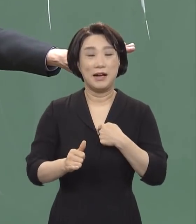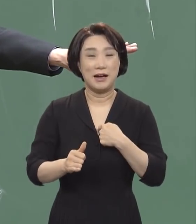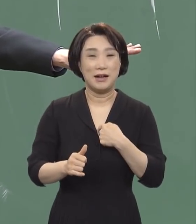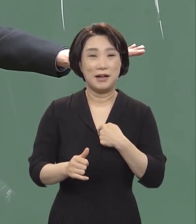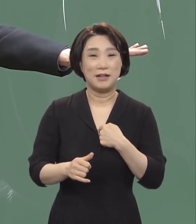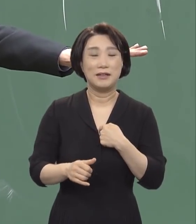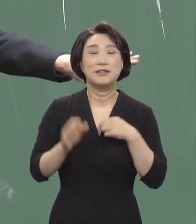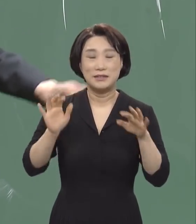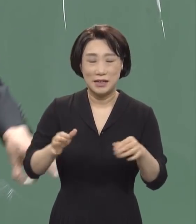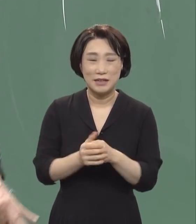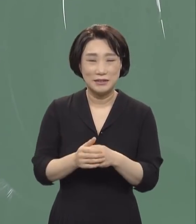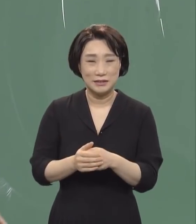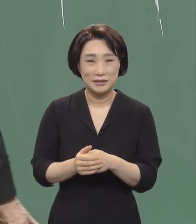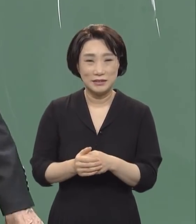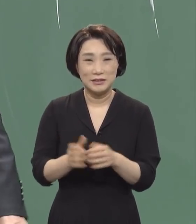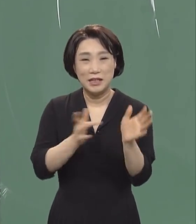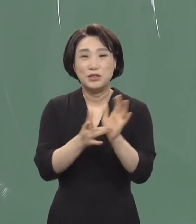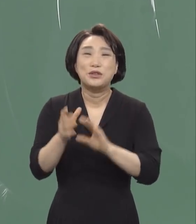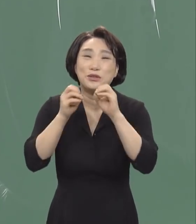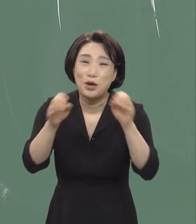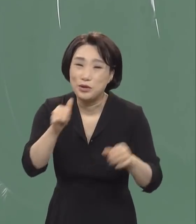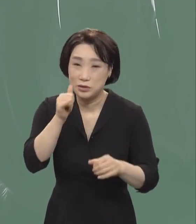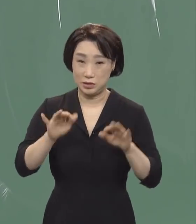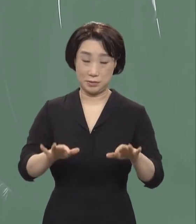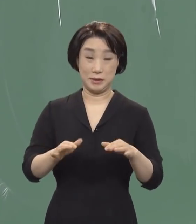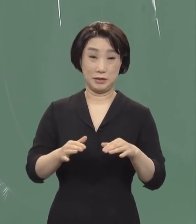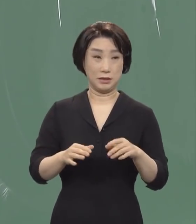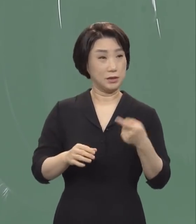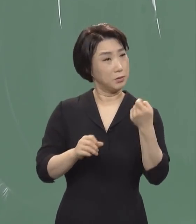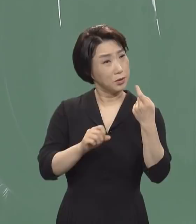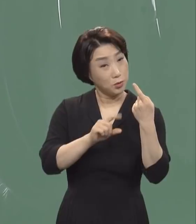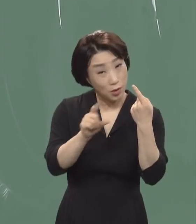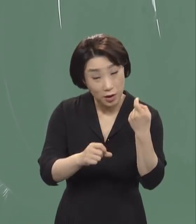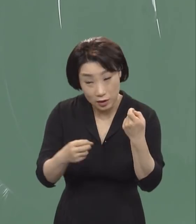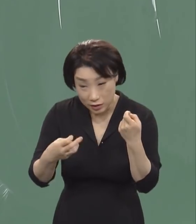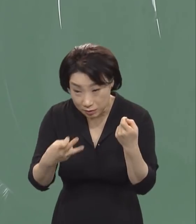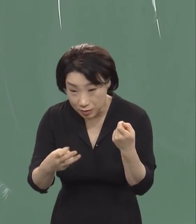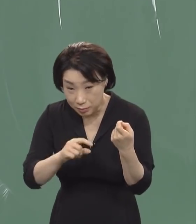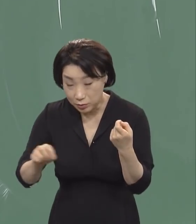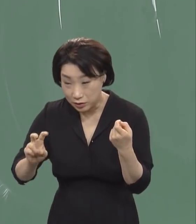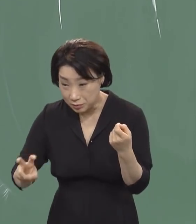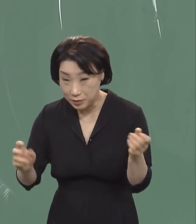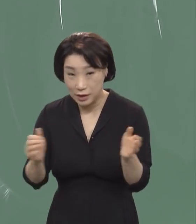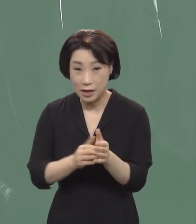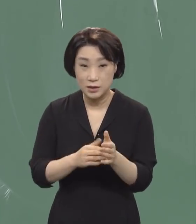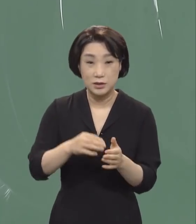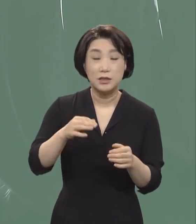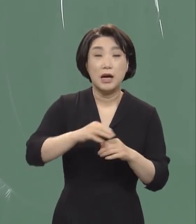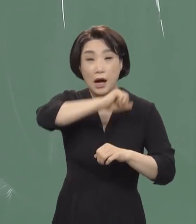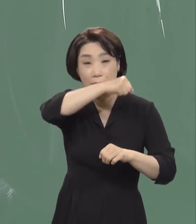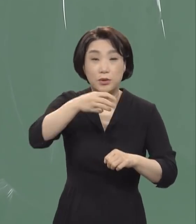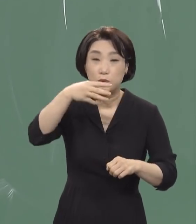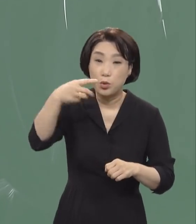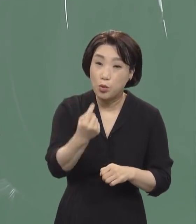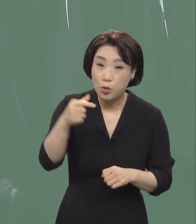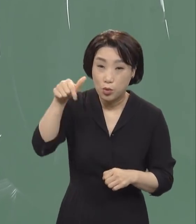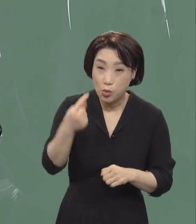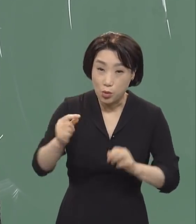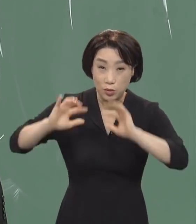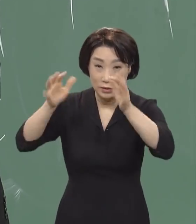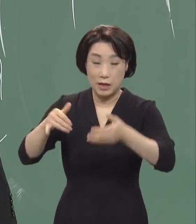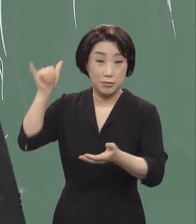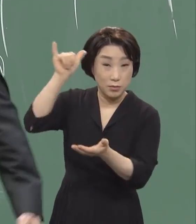소식을 전하면서 이번에 토구에도 11월 14일부터 20일까지 집회하는데 50만